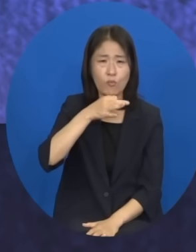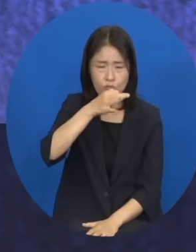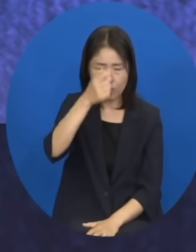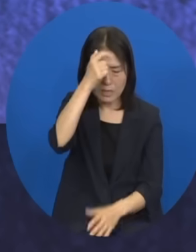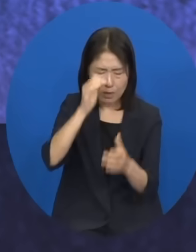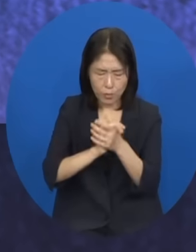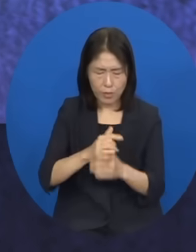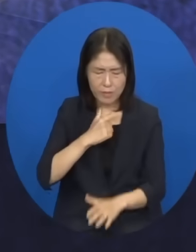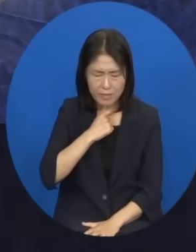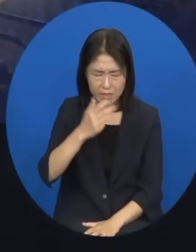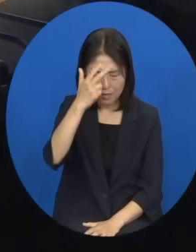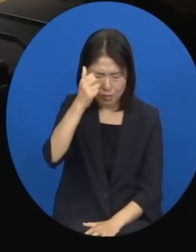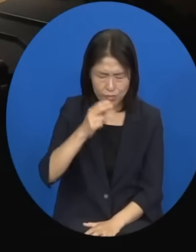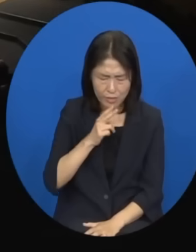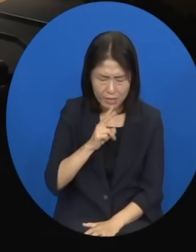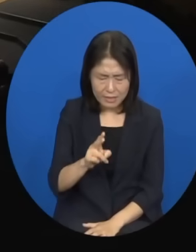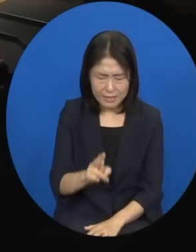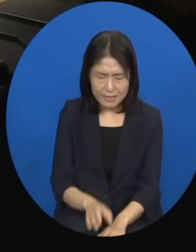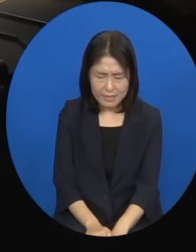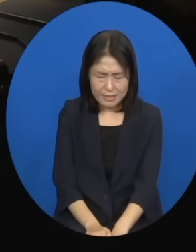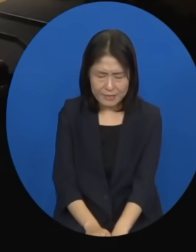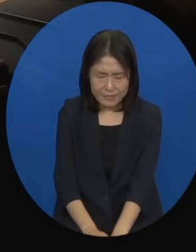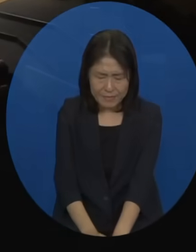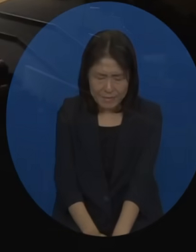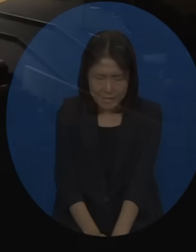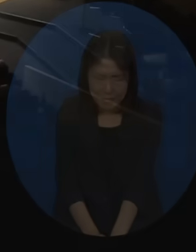기도하겠습니다. 주여!